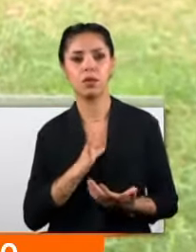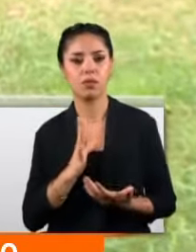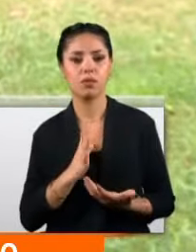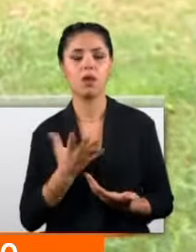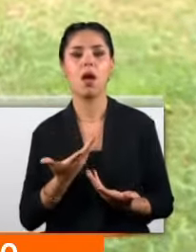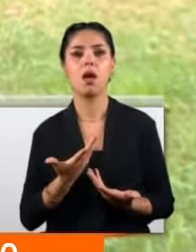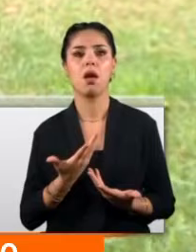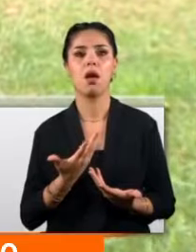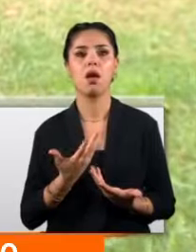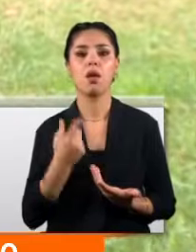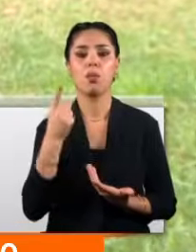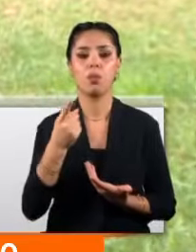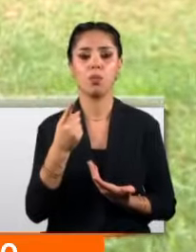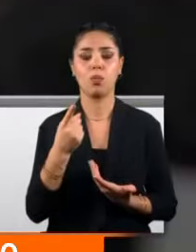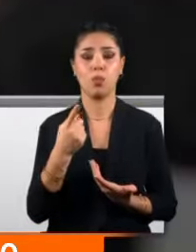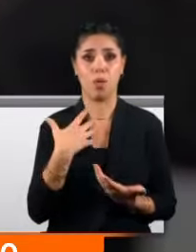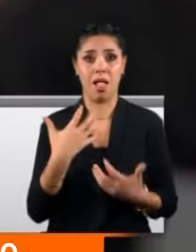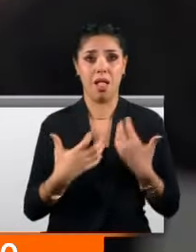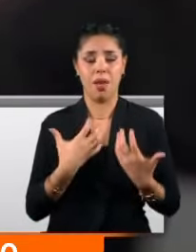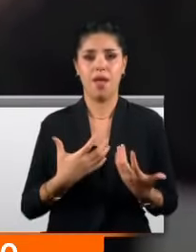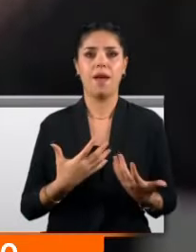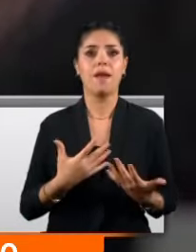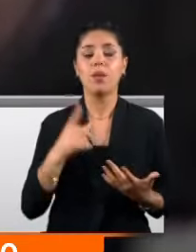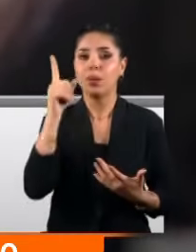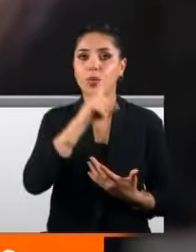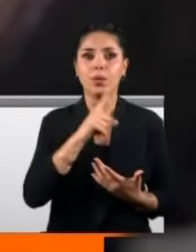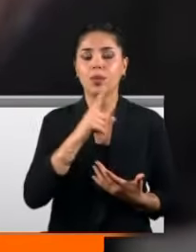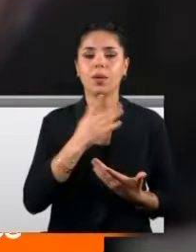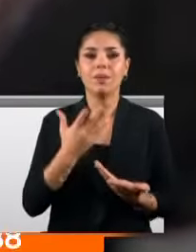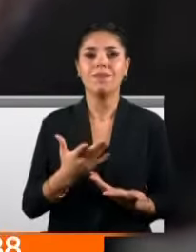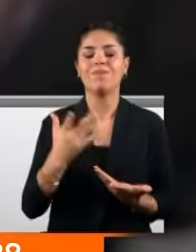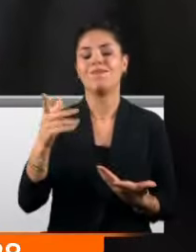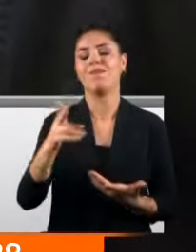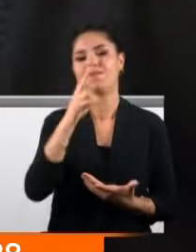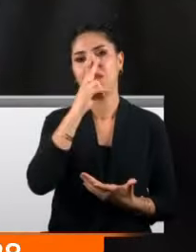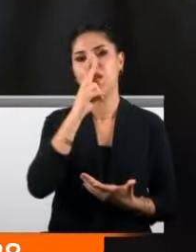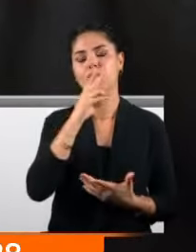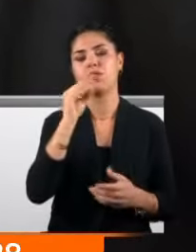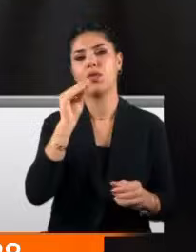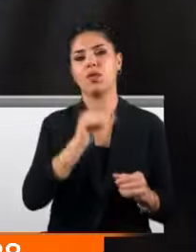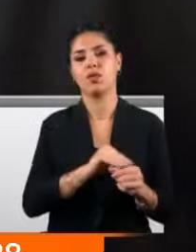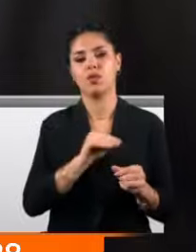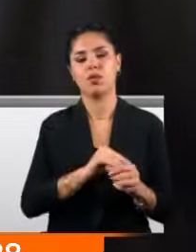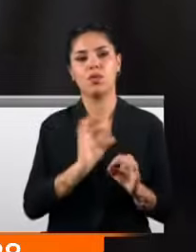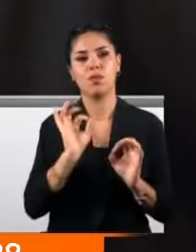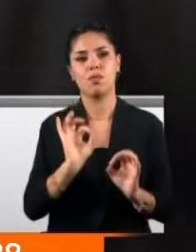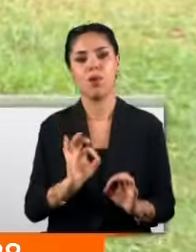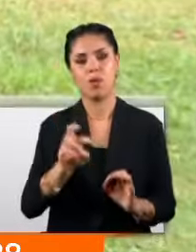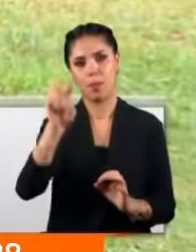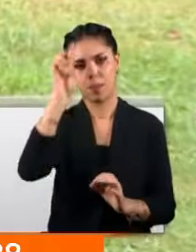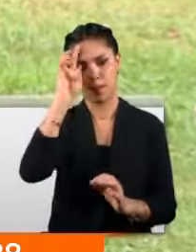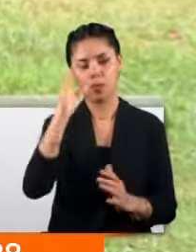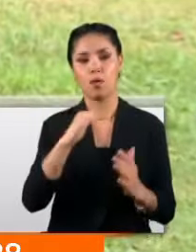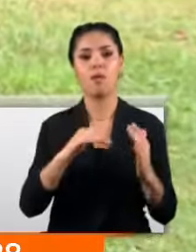alma, heyecan arayışı bunlar bütün bağımlılıklarda aslında başlıyorlar. Psikolojiden